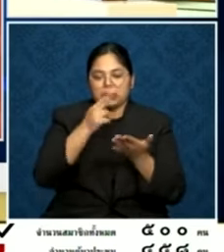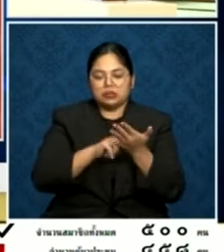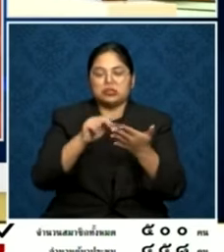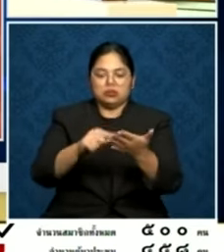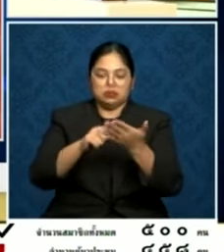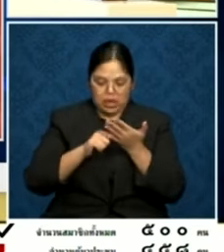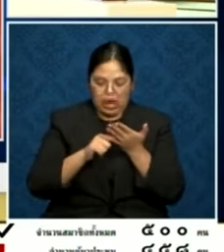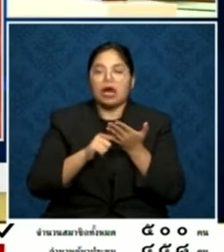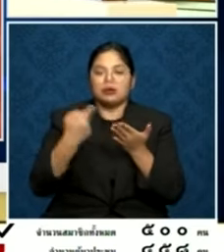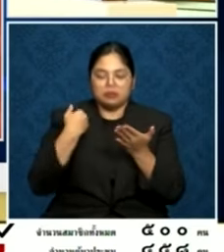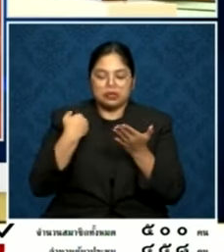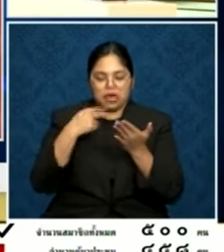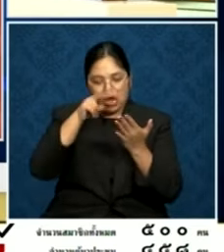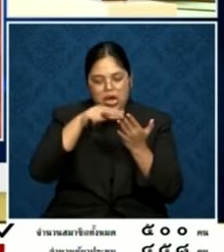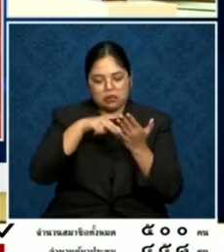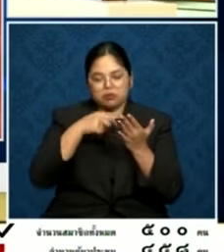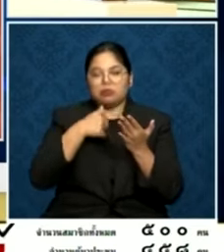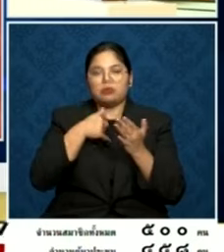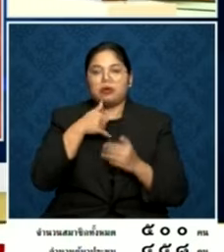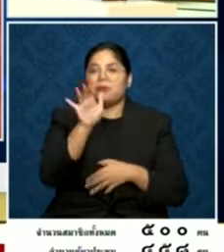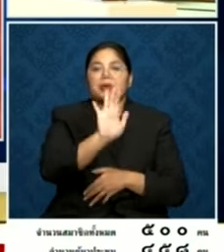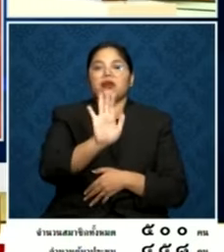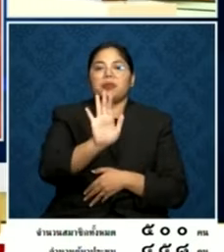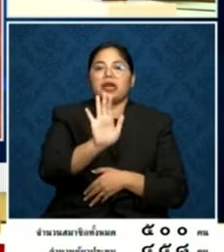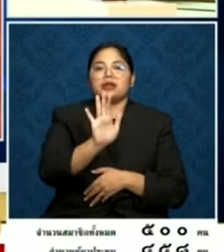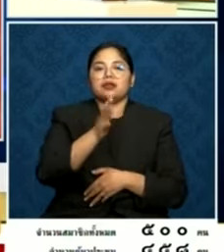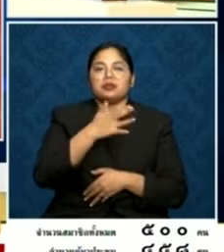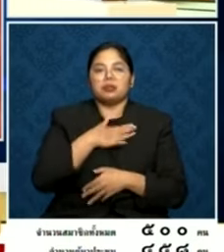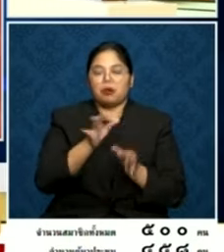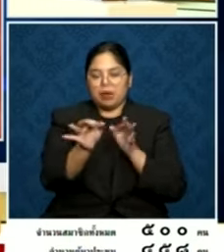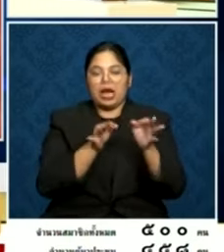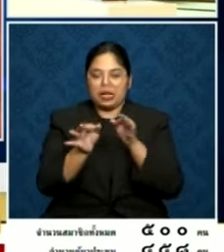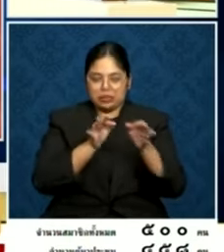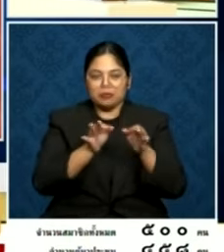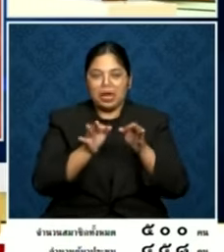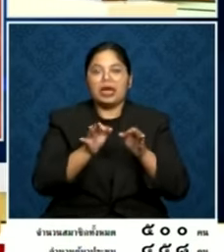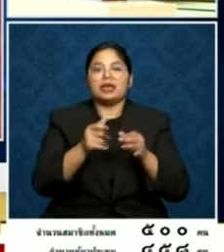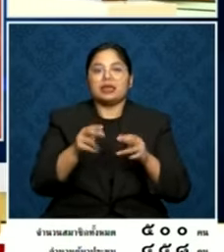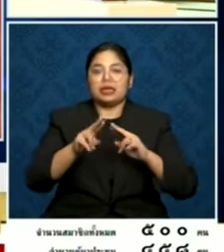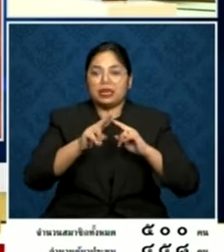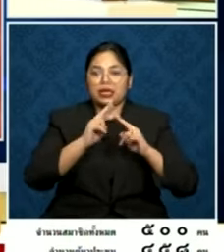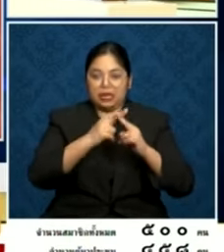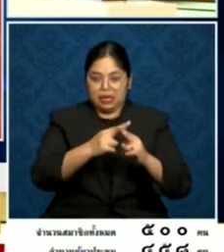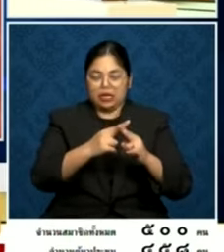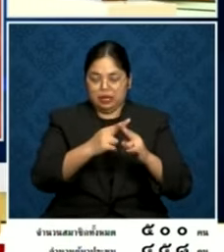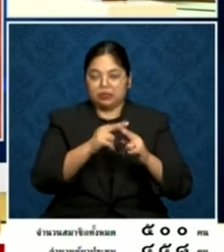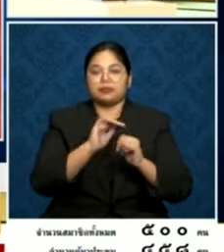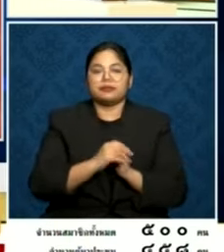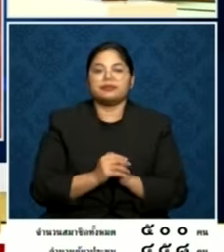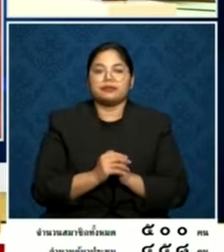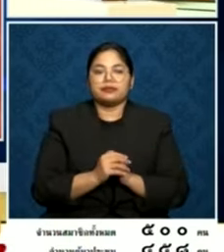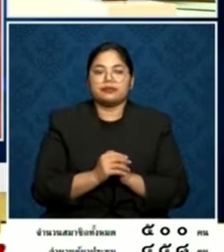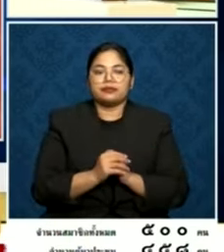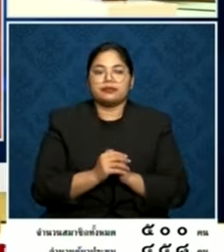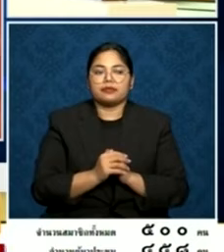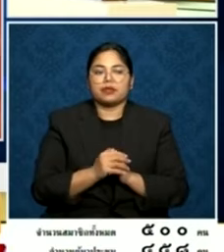ความสามารถและก็ไร้วุฒิภาวะ สำหรับพรรคร่วมฝ่ายค้านอย่างประชาธิปัตย์นะครับคุณชัยชนะเดชเดโชส.